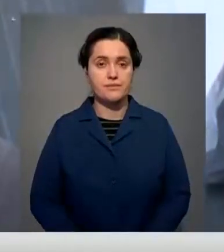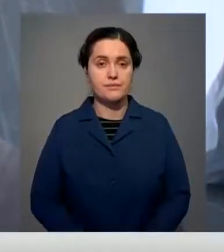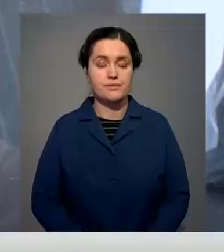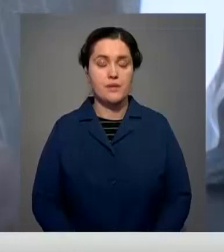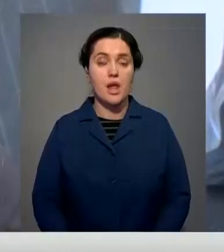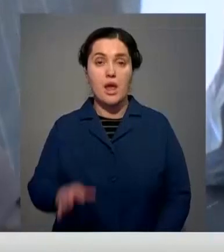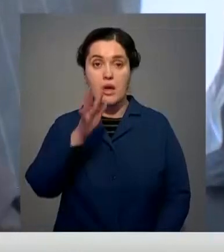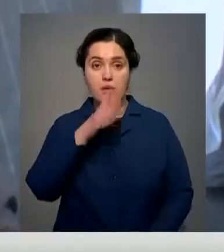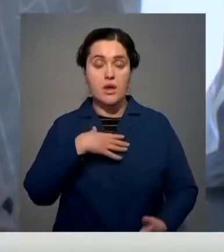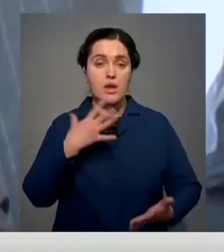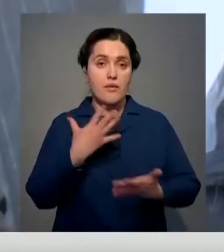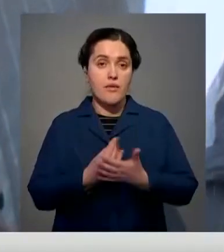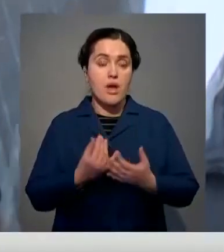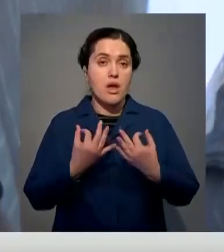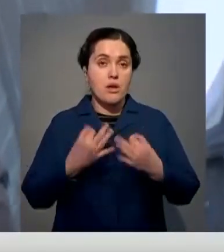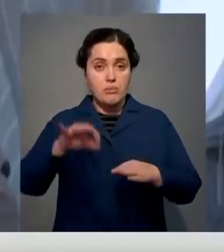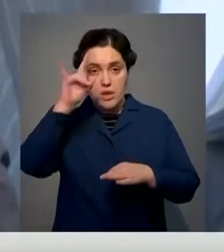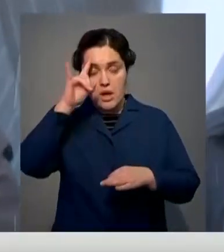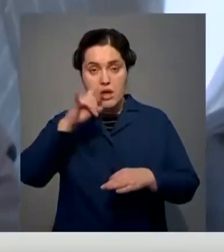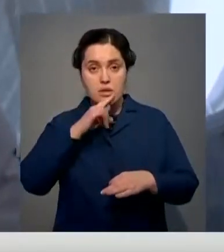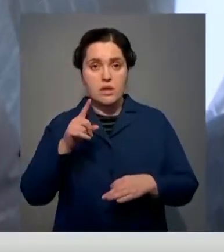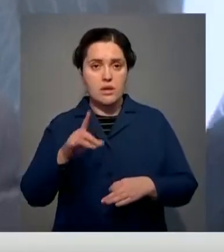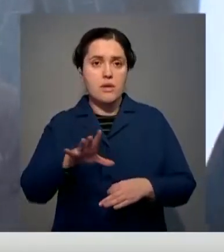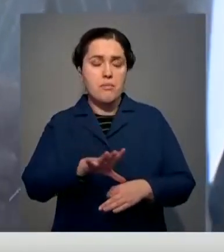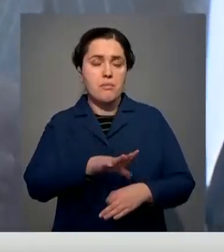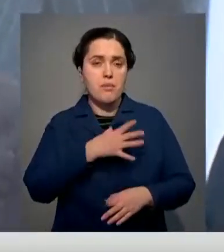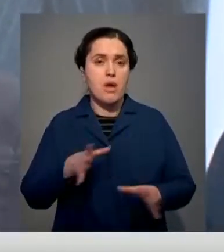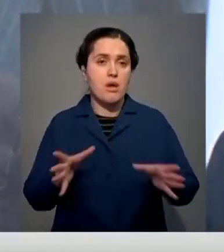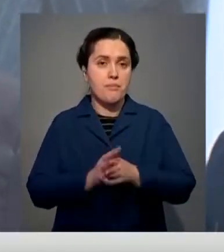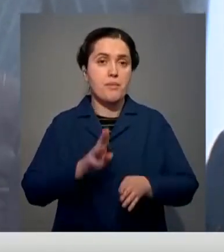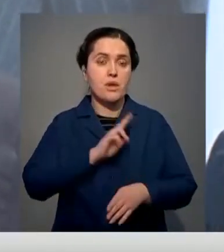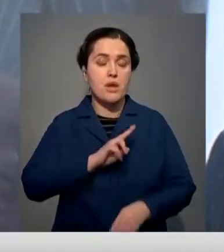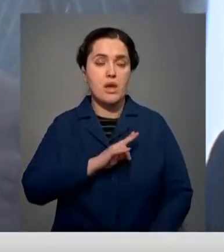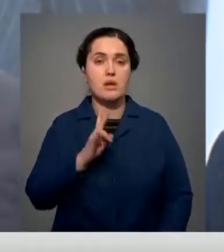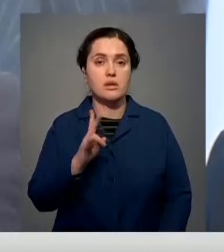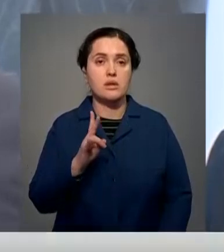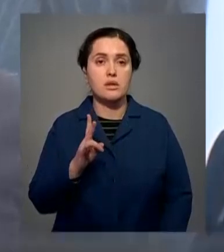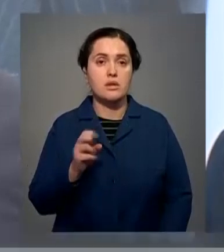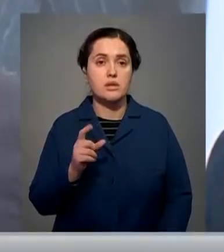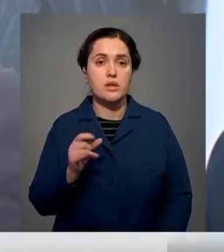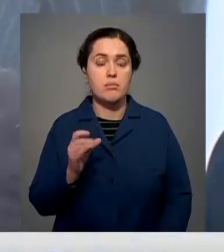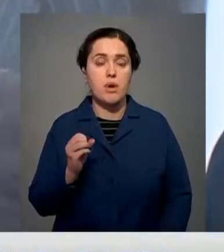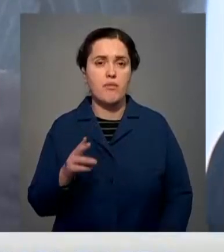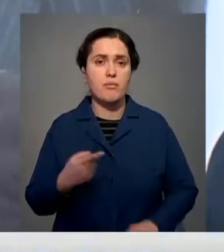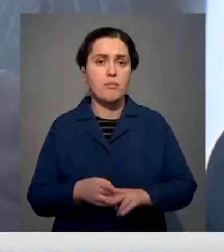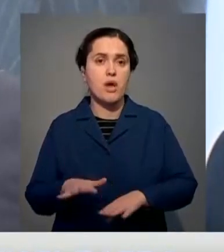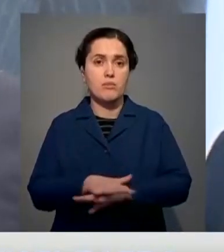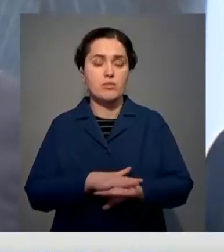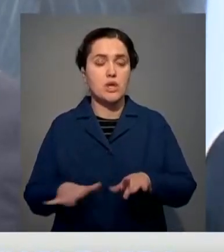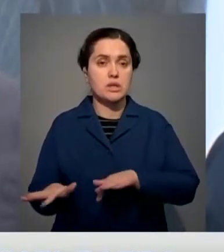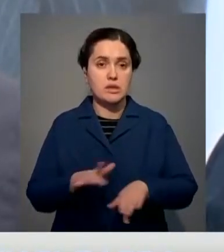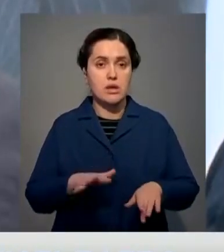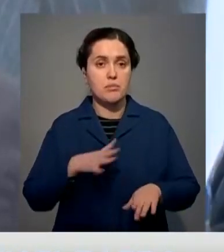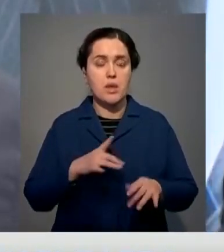С момента независимости Казахстана Абиш Кекильбаев был соратником первого президента страны Нурсултана Назарбаева. Этот общественный деятель нес весомый